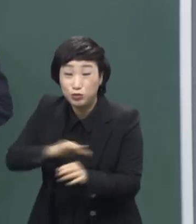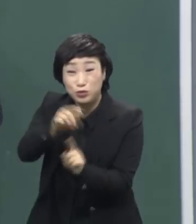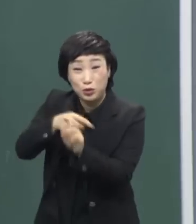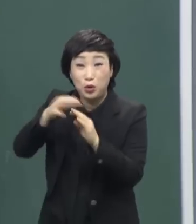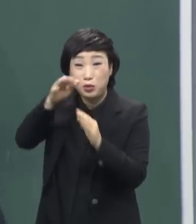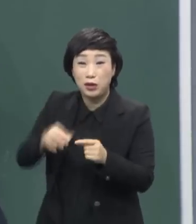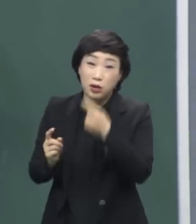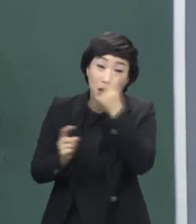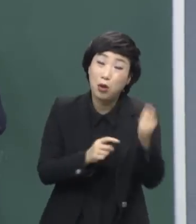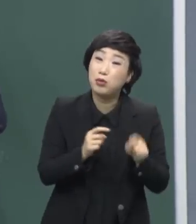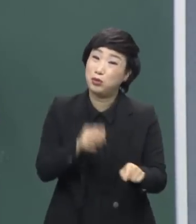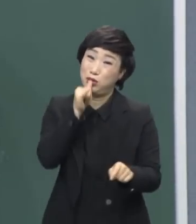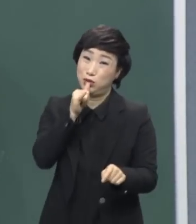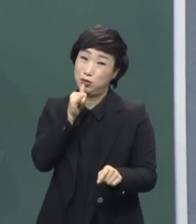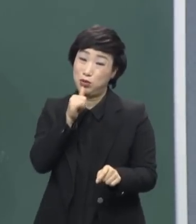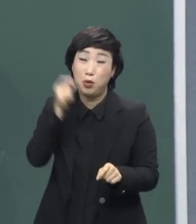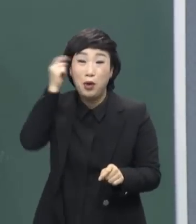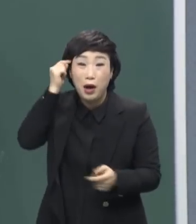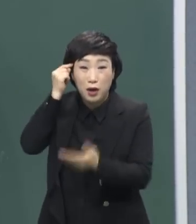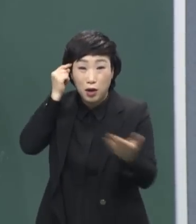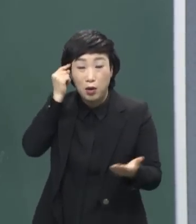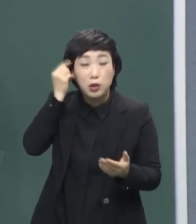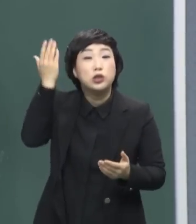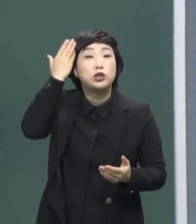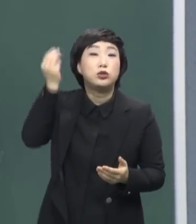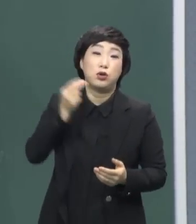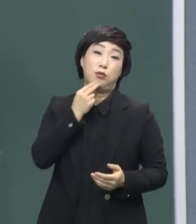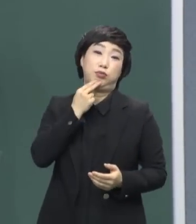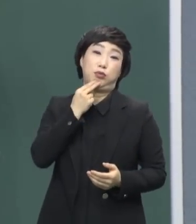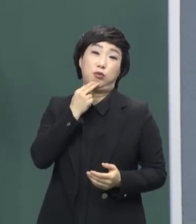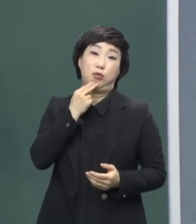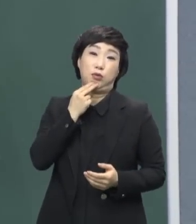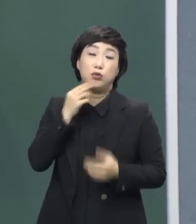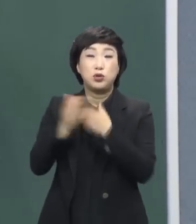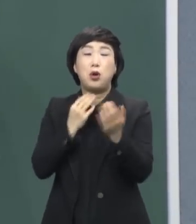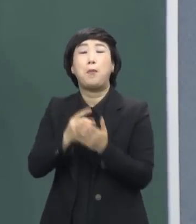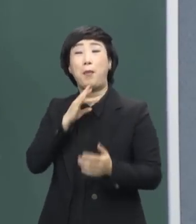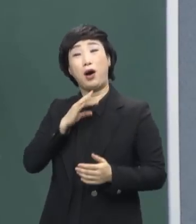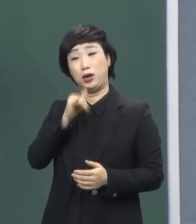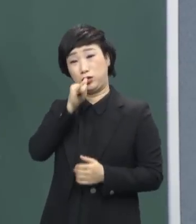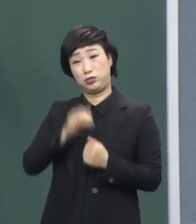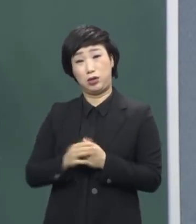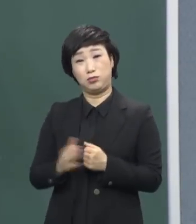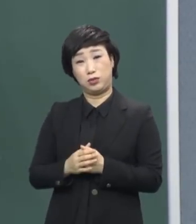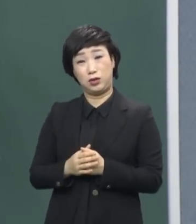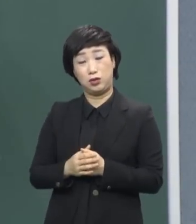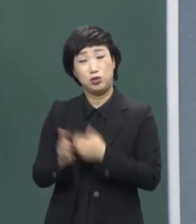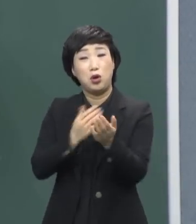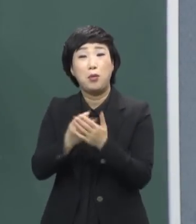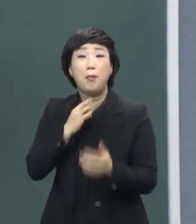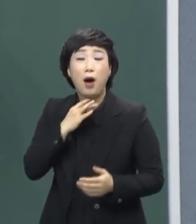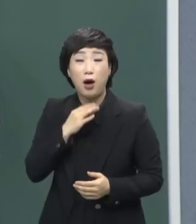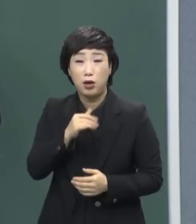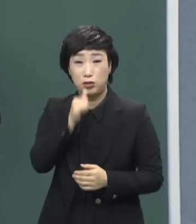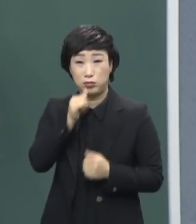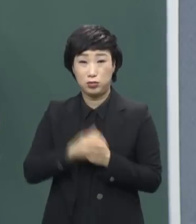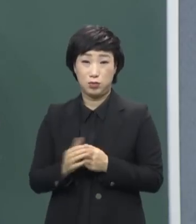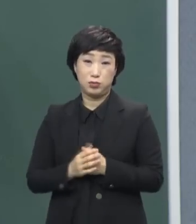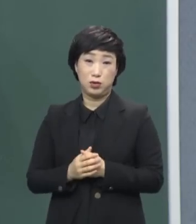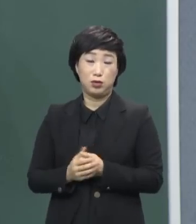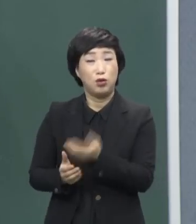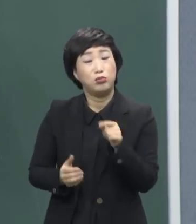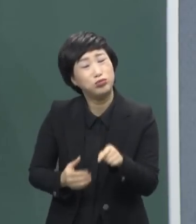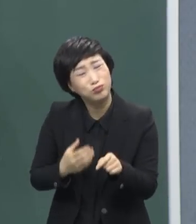다 갔어. 왜냐? 지성이 없이 체험만 했기 때문이에요. 체험만 했기 때문에.